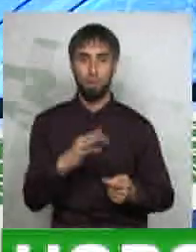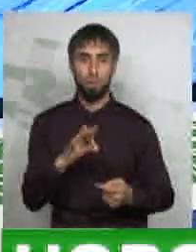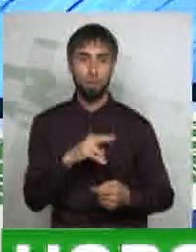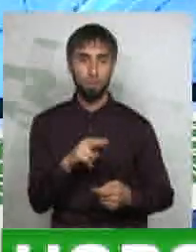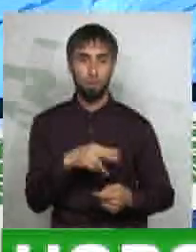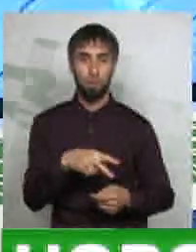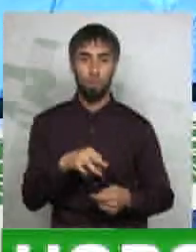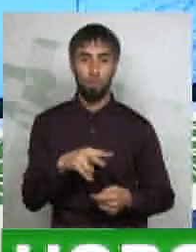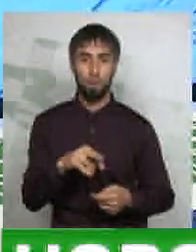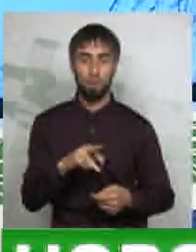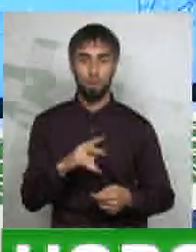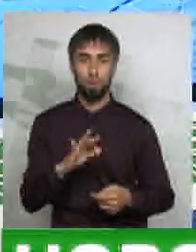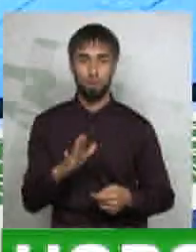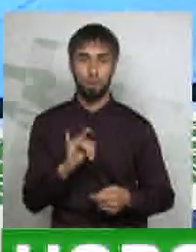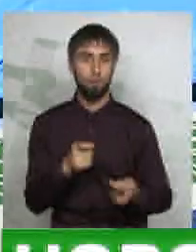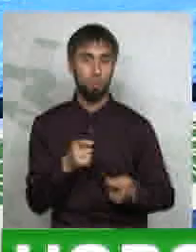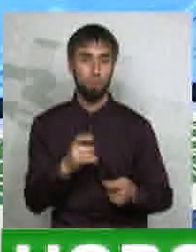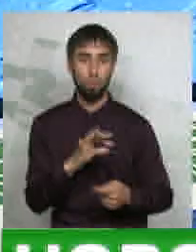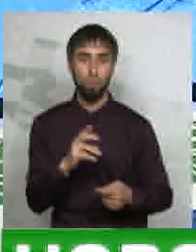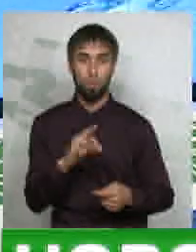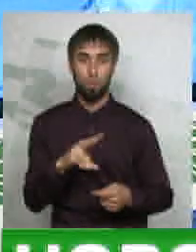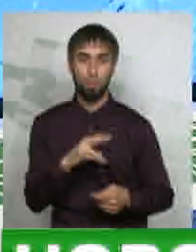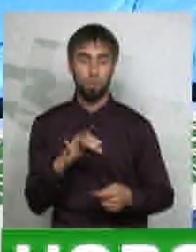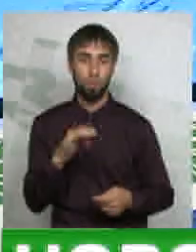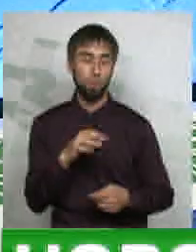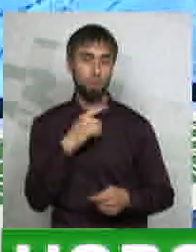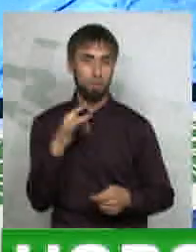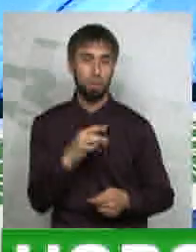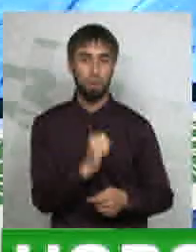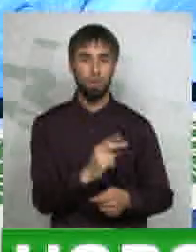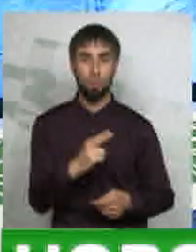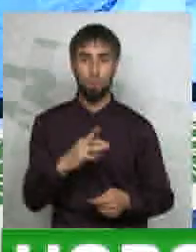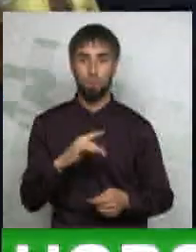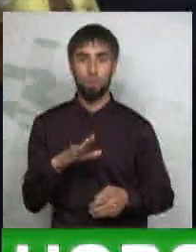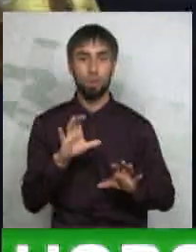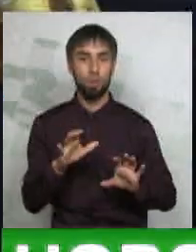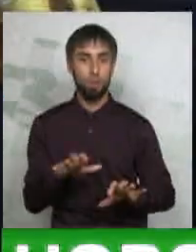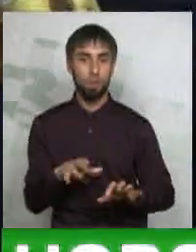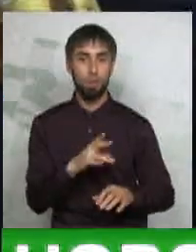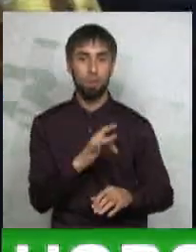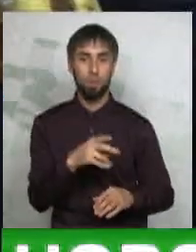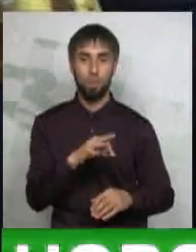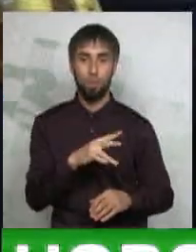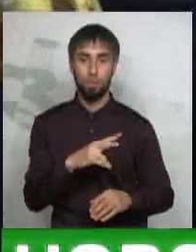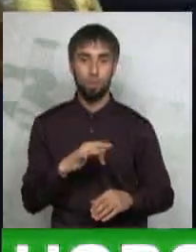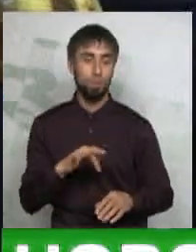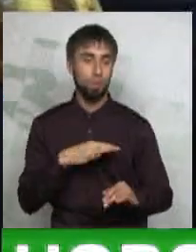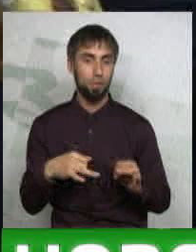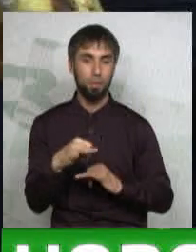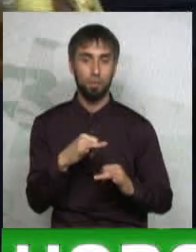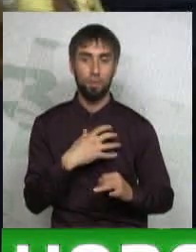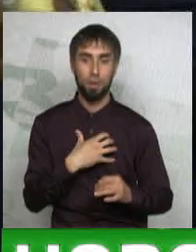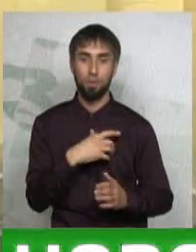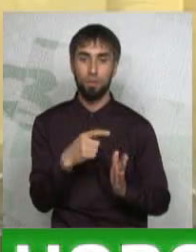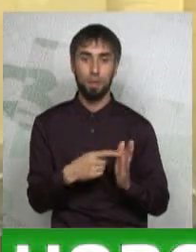Дмитрием Поляничевым и руководителем Роскомнадзора по региону Асланом Калоевым. С представителями Роскомнадзора были обсуждены профильные